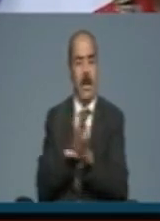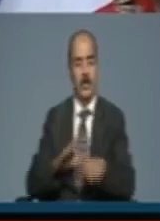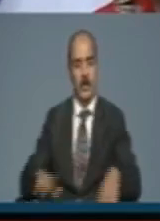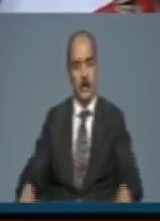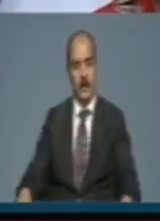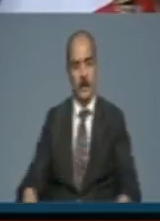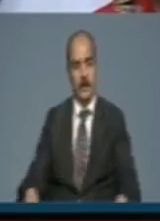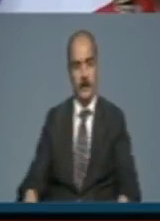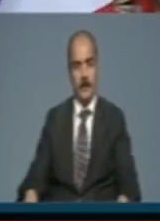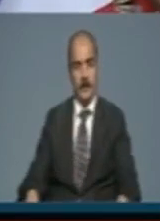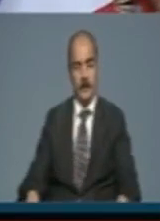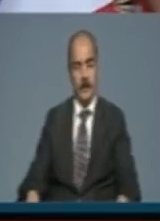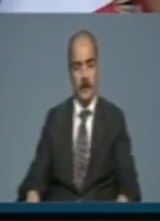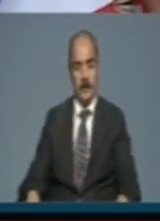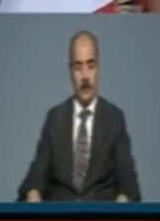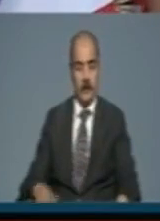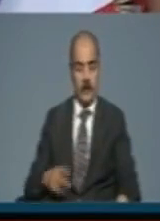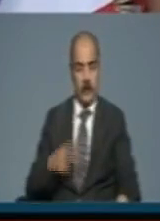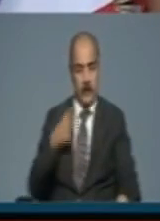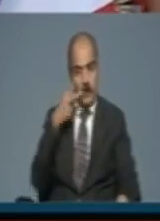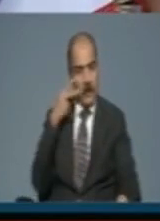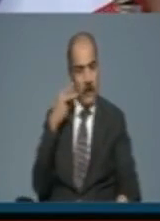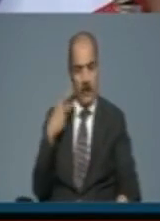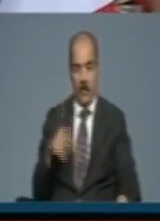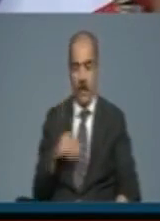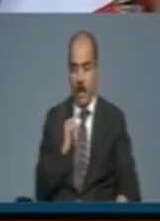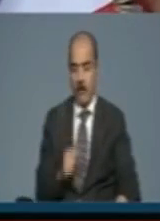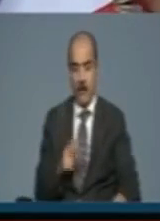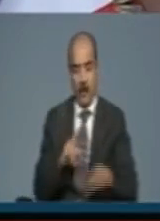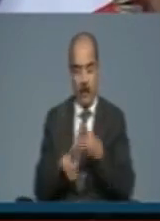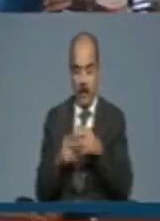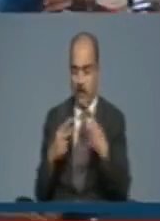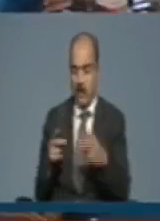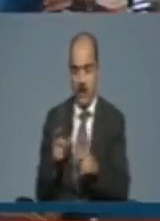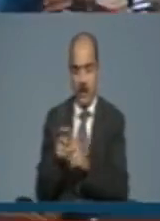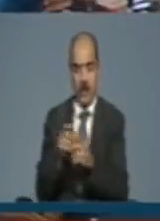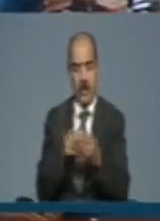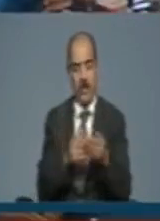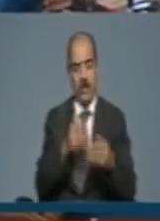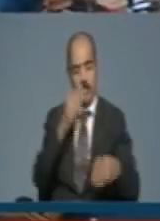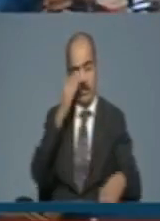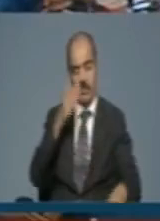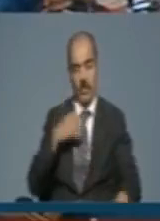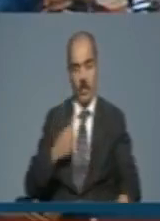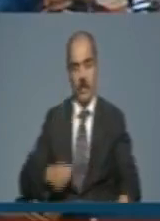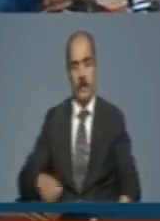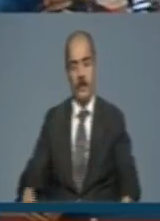وإيطاليا في النقطة جاهزة لتنفيذ كل هذه النقاط. وشكرا لكم جزيل الشكر.